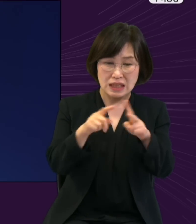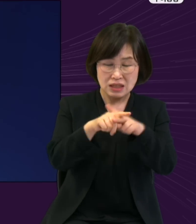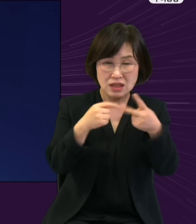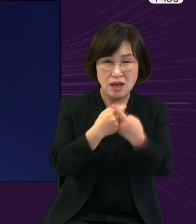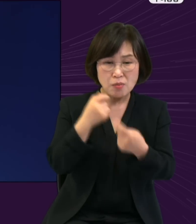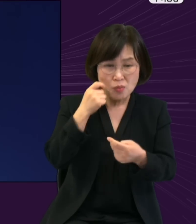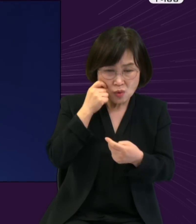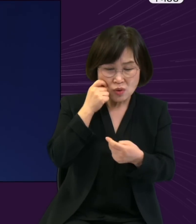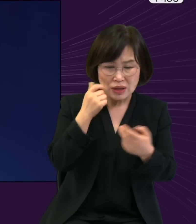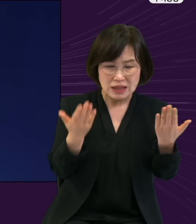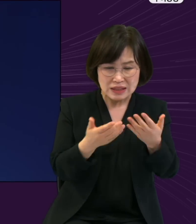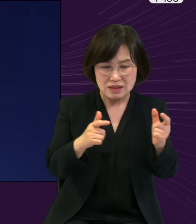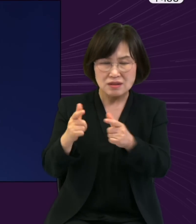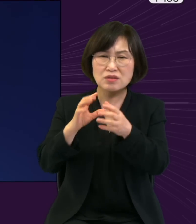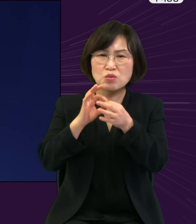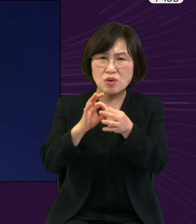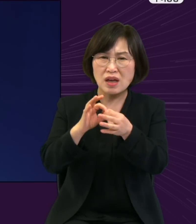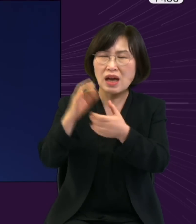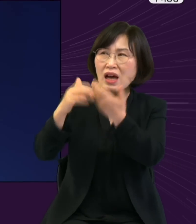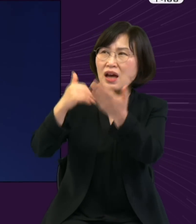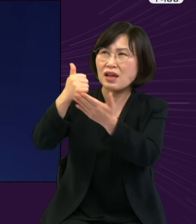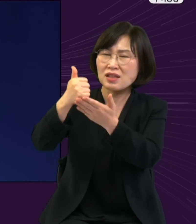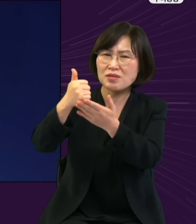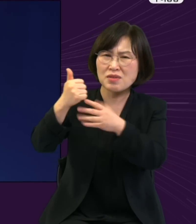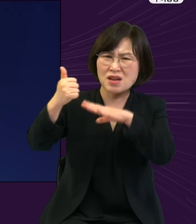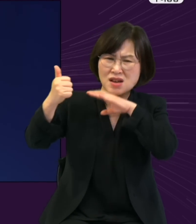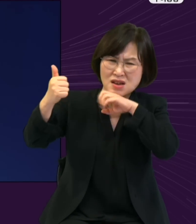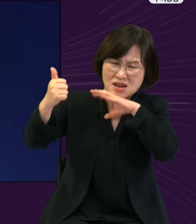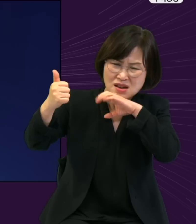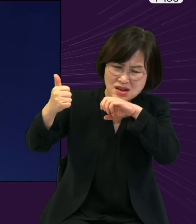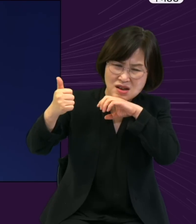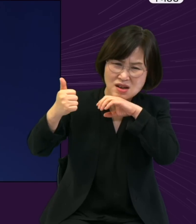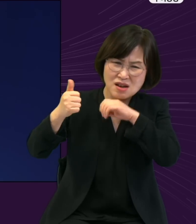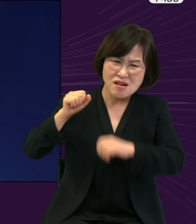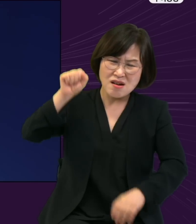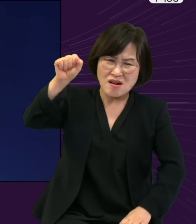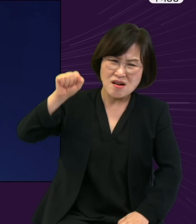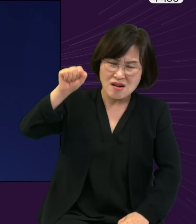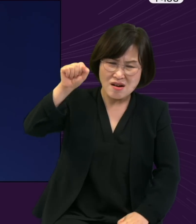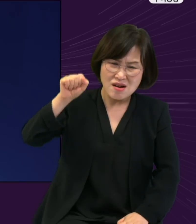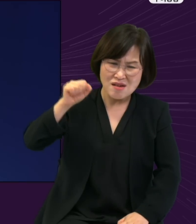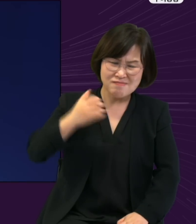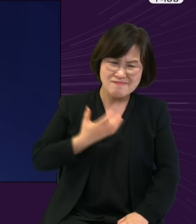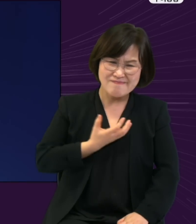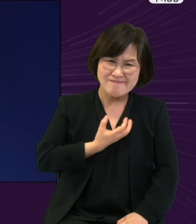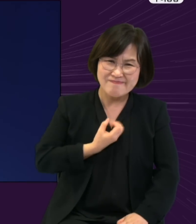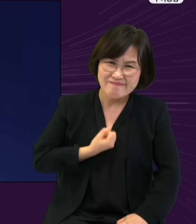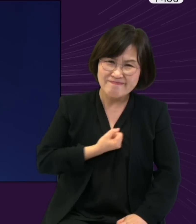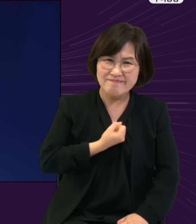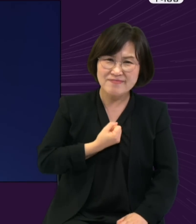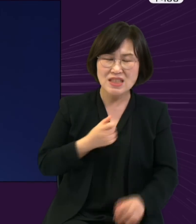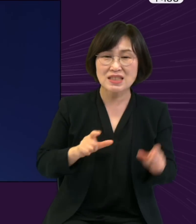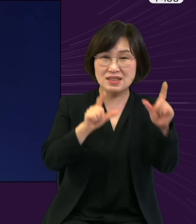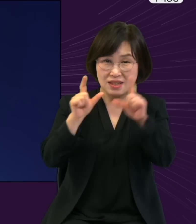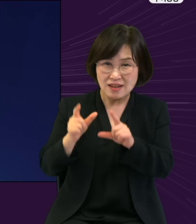때문에 하나님을 향한 불평과 원망의 응어리를 안고 살아갑니다. 여러분, 그럴지라도